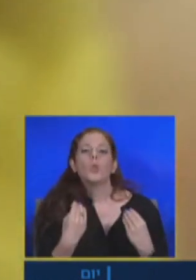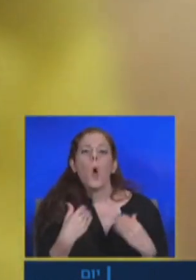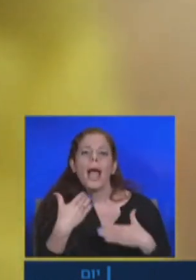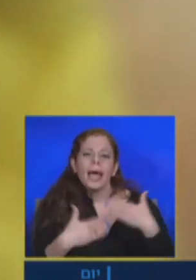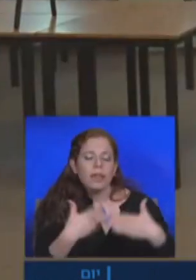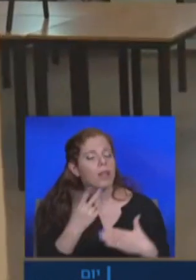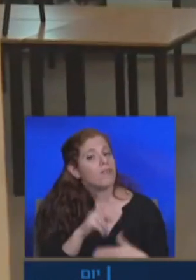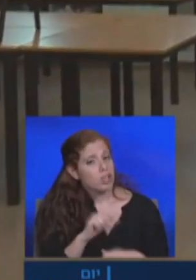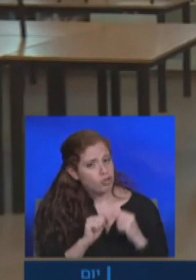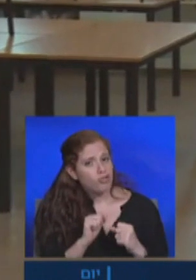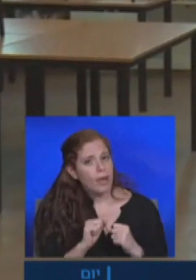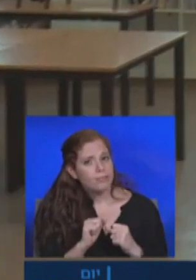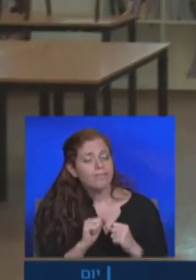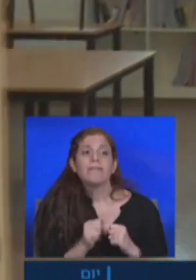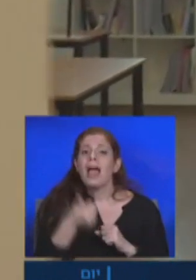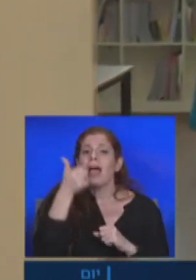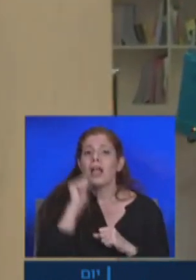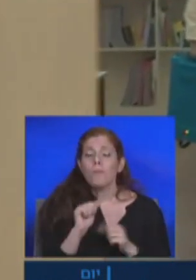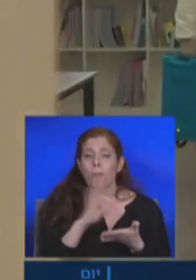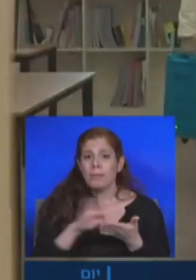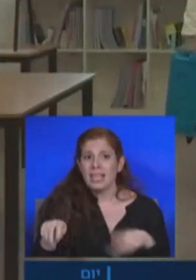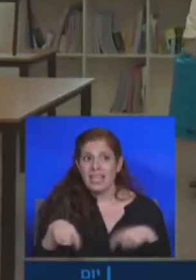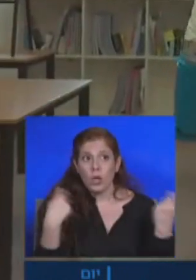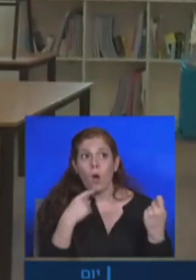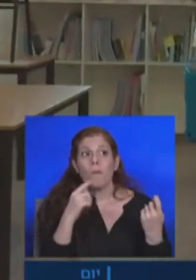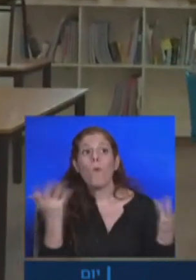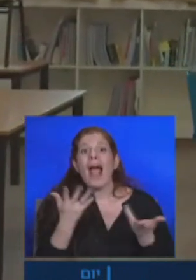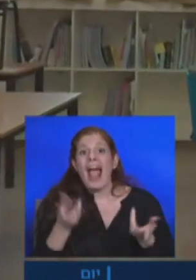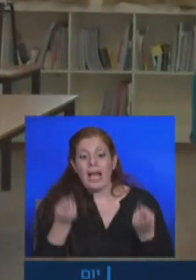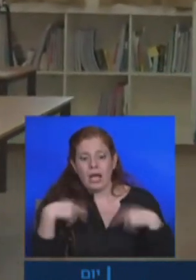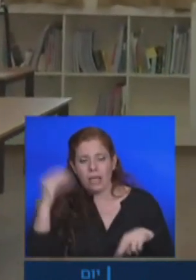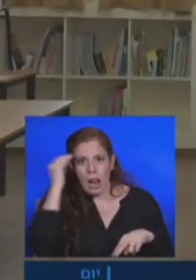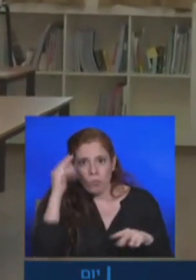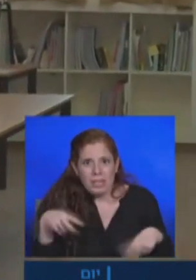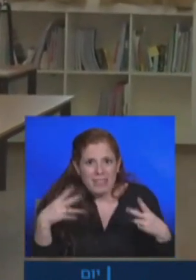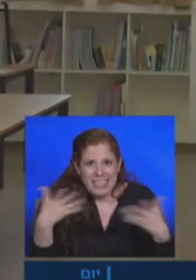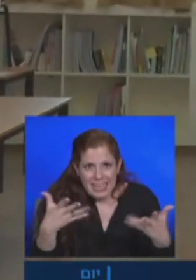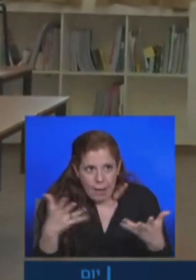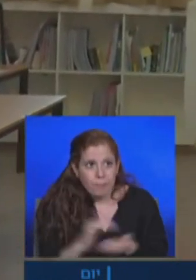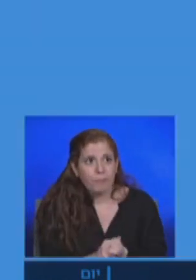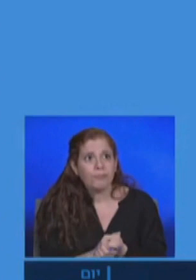בדרך. הם השפרטו במשרד החינוך כיצד החזרה ללימודים תיראה. על הלוח!